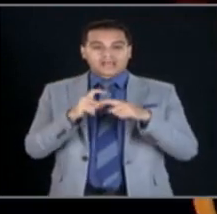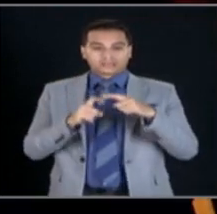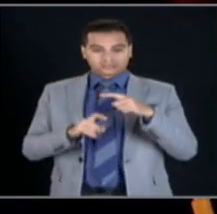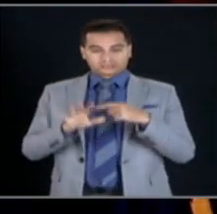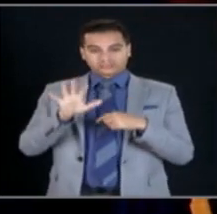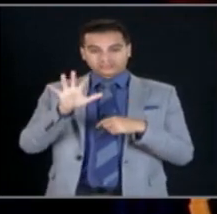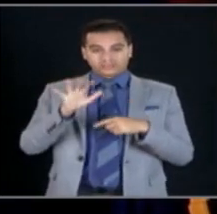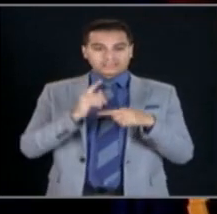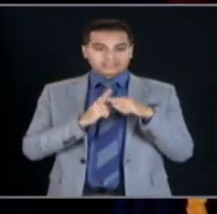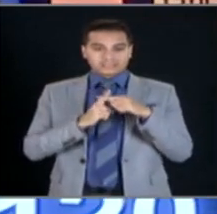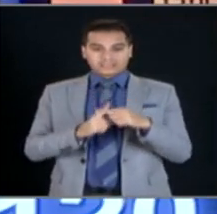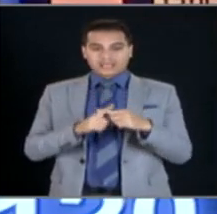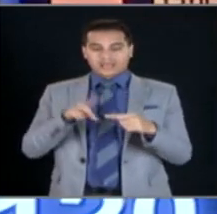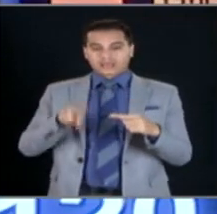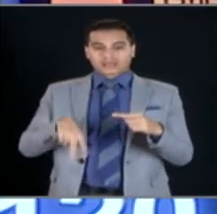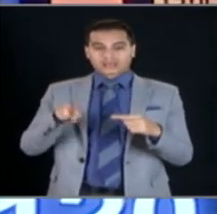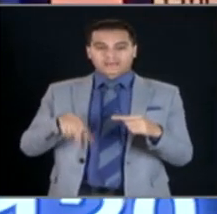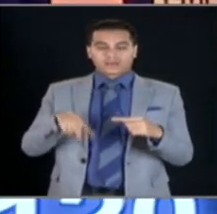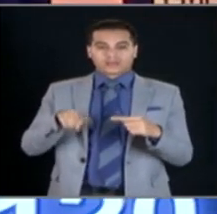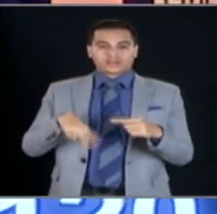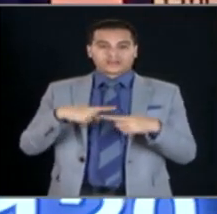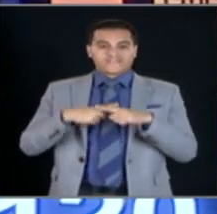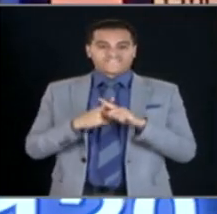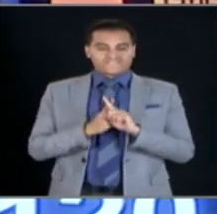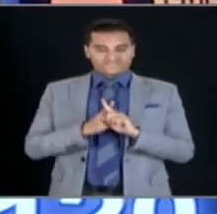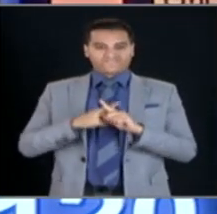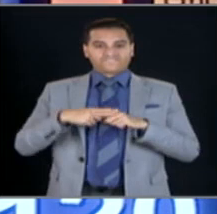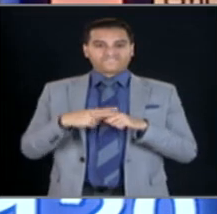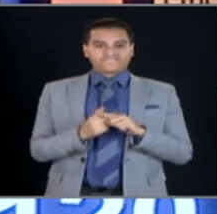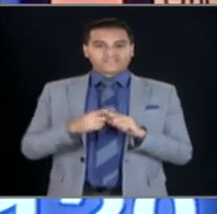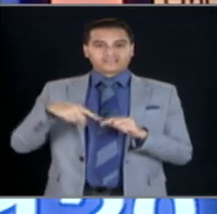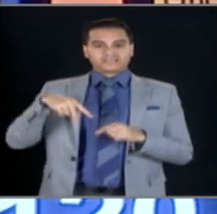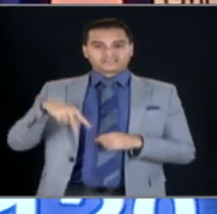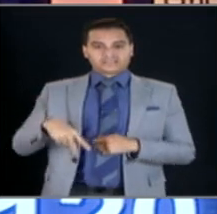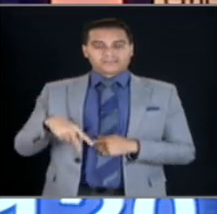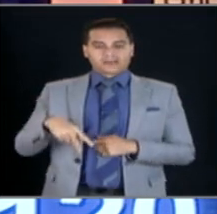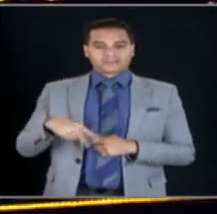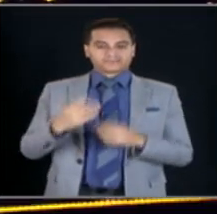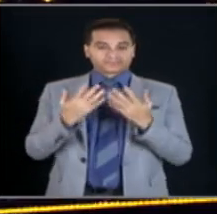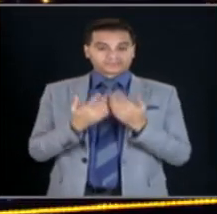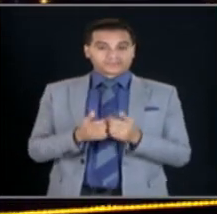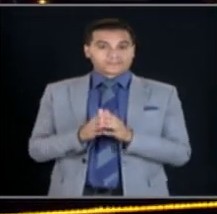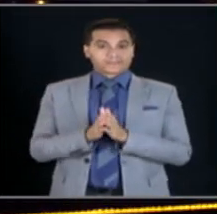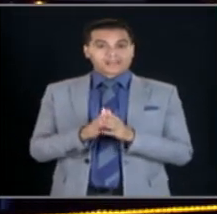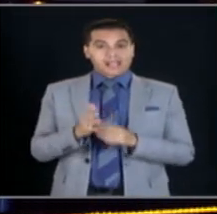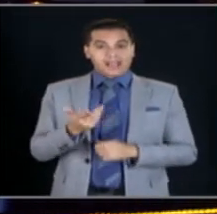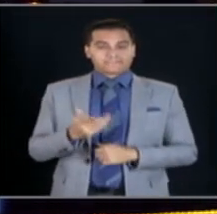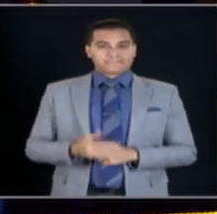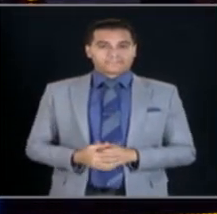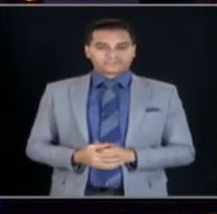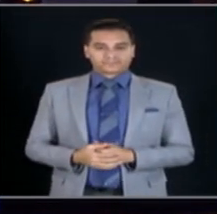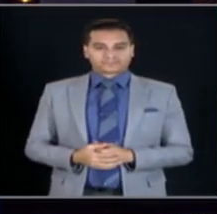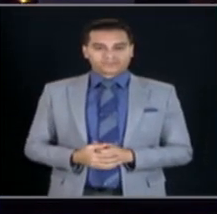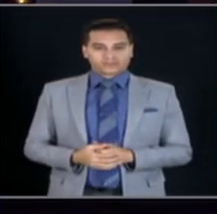855 على 5 زائد 18 في 8 يساوي